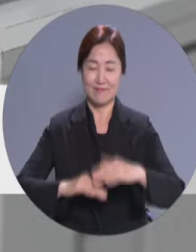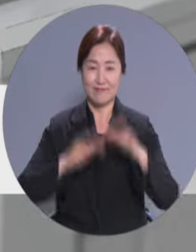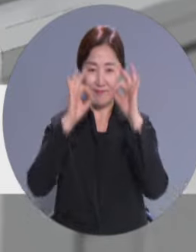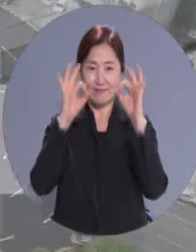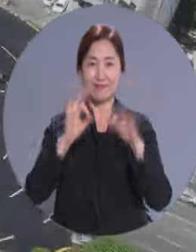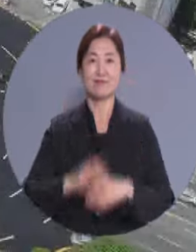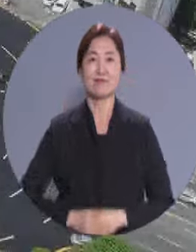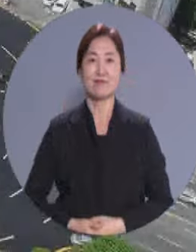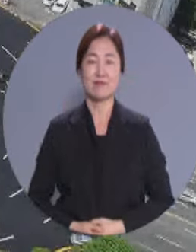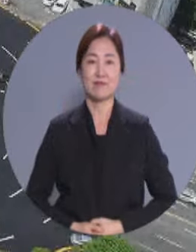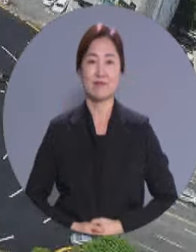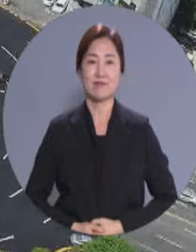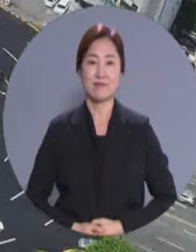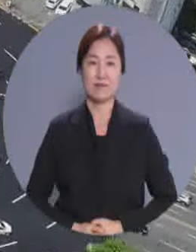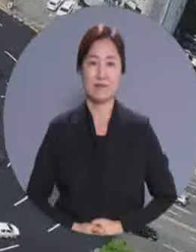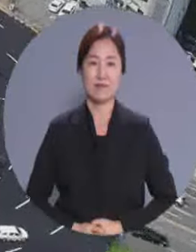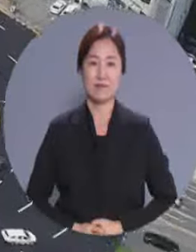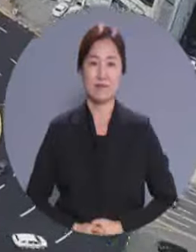기자입니다.